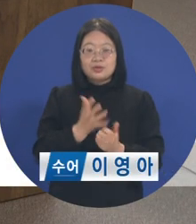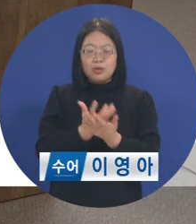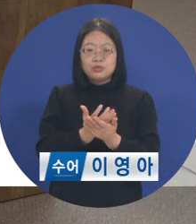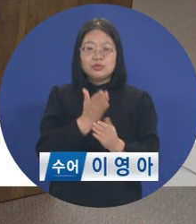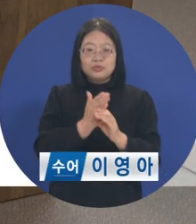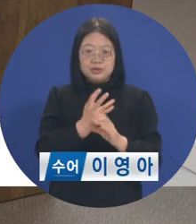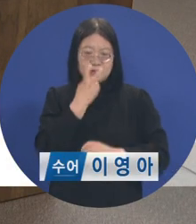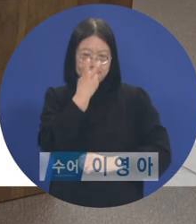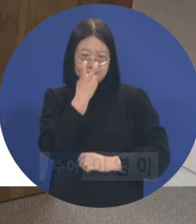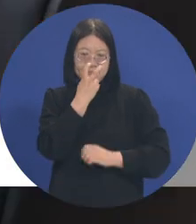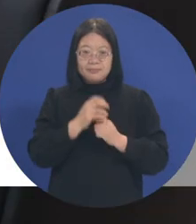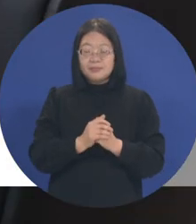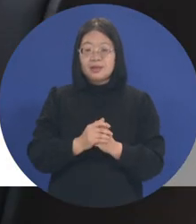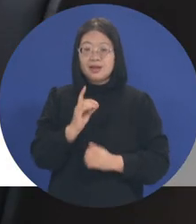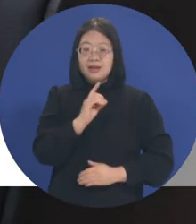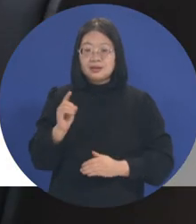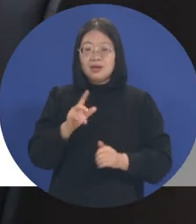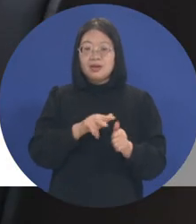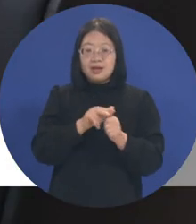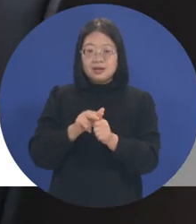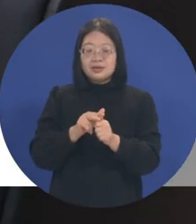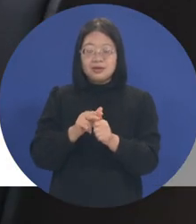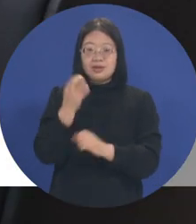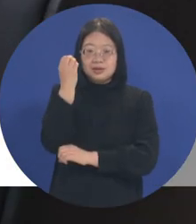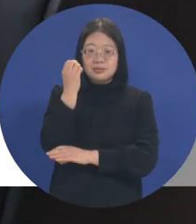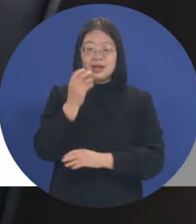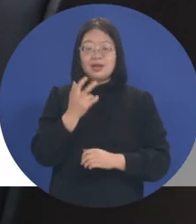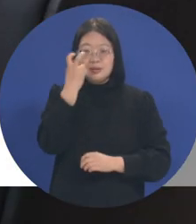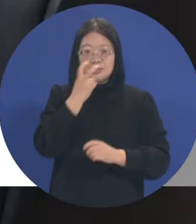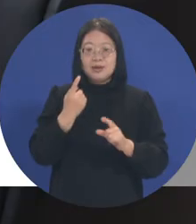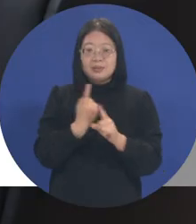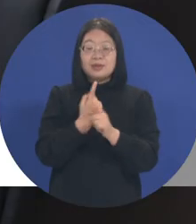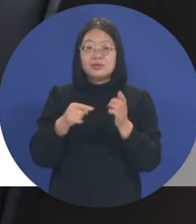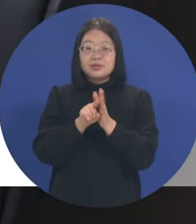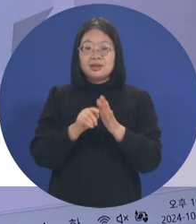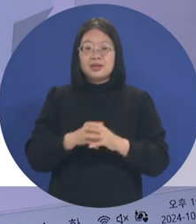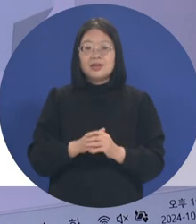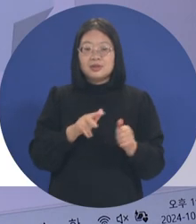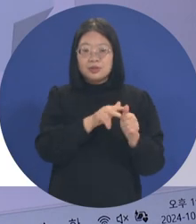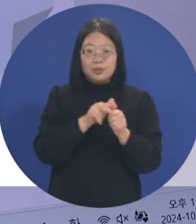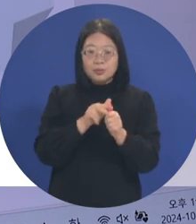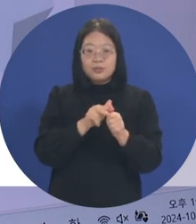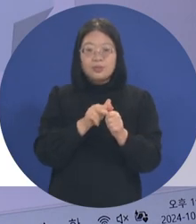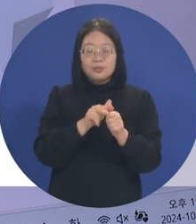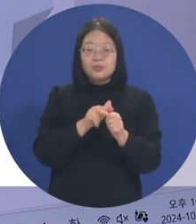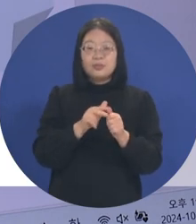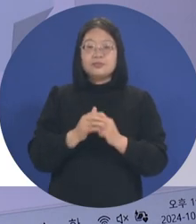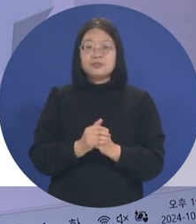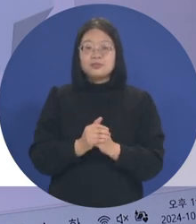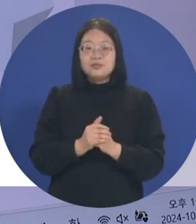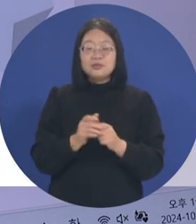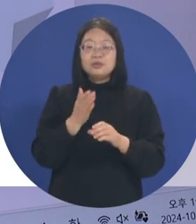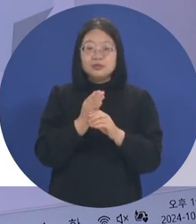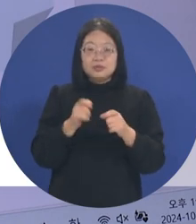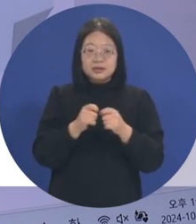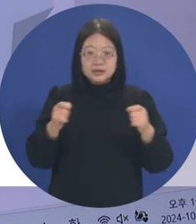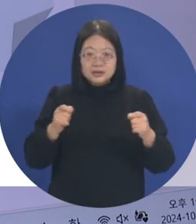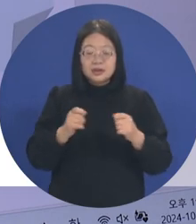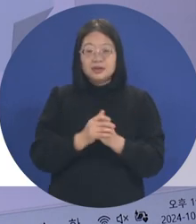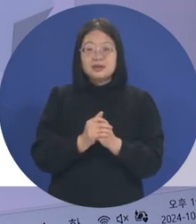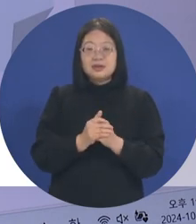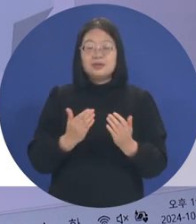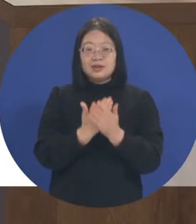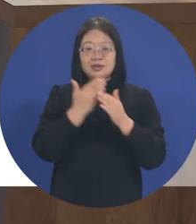경기도가 석유 중심 감사에서 디지털 데이터 기반 감사로 혁신하기 위한 정보화 전략 및 중장기 발전 계획 수립을